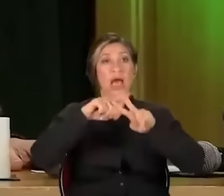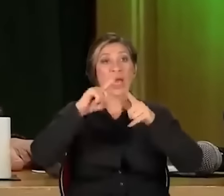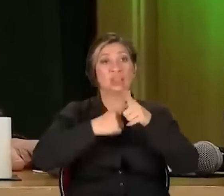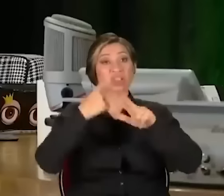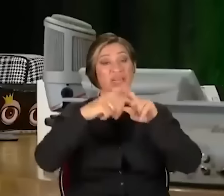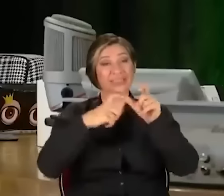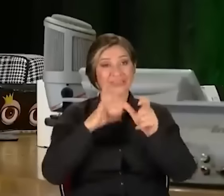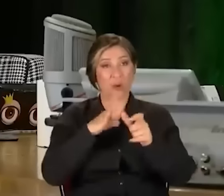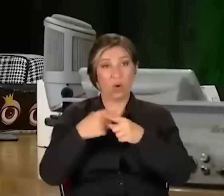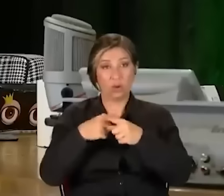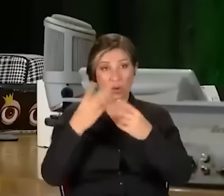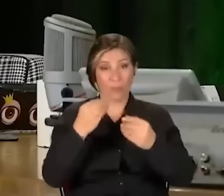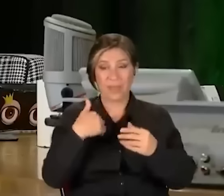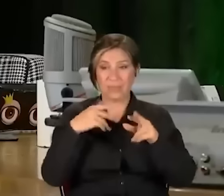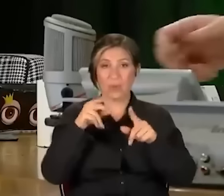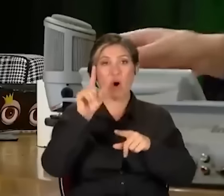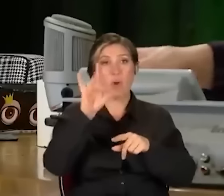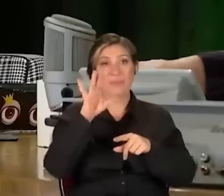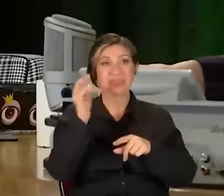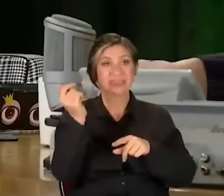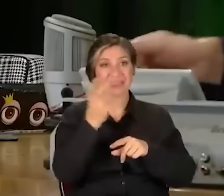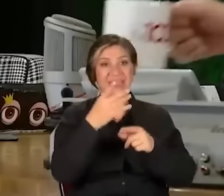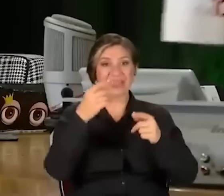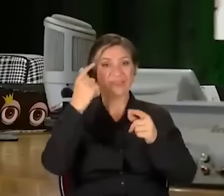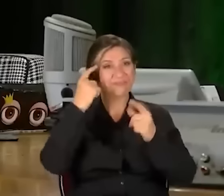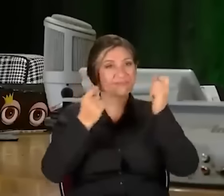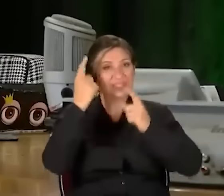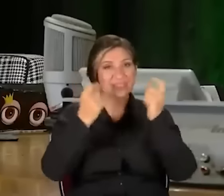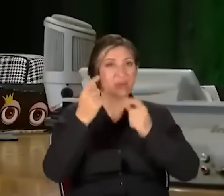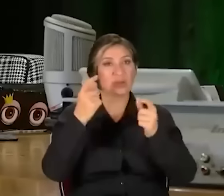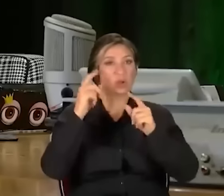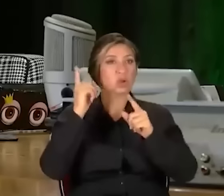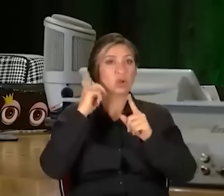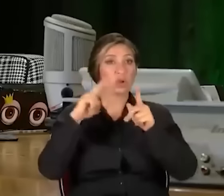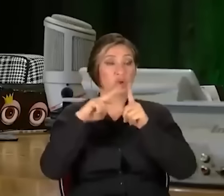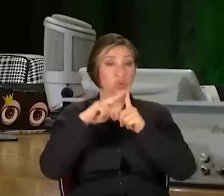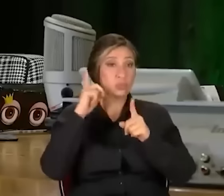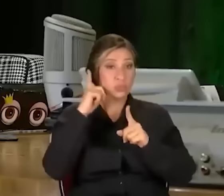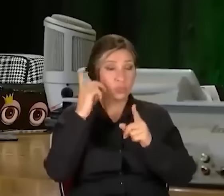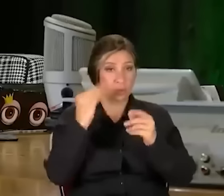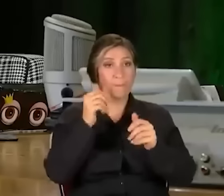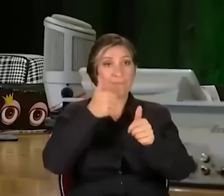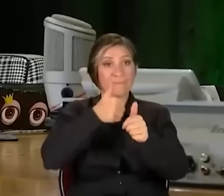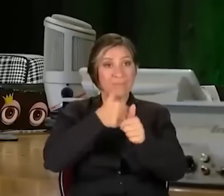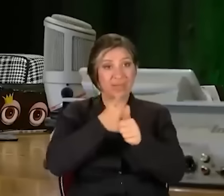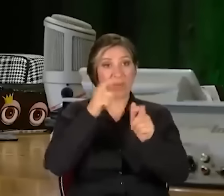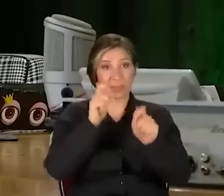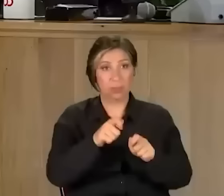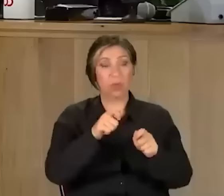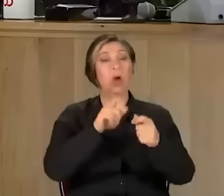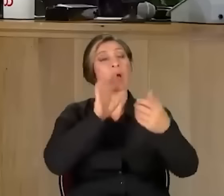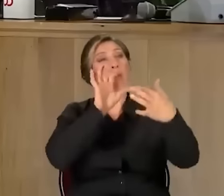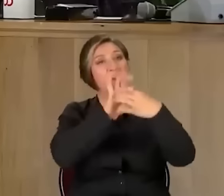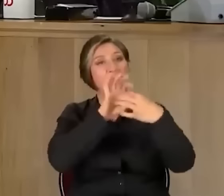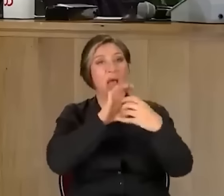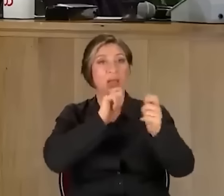Benimle ortak olduğum. Aynı zamanda benim gibi 10-15 tane farklı içerik üreticisinin de YouTuber'ın olduğu. Yapan, evet. Menajerliğini yapıyor. Evet, menajerliğini